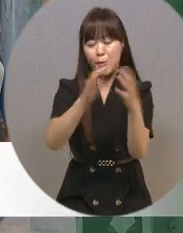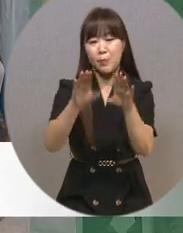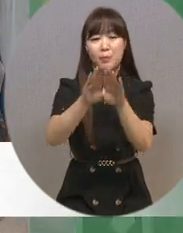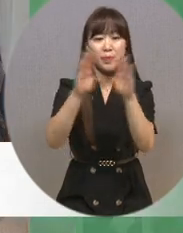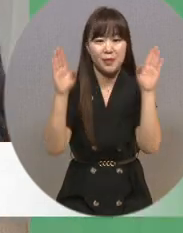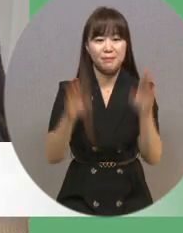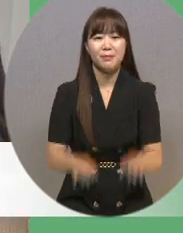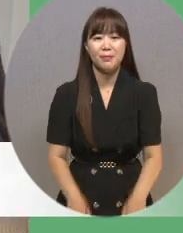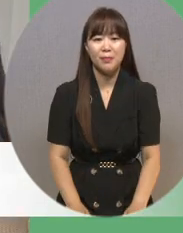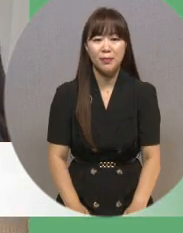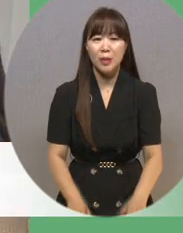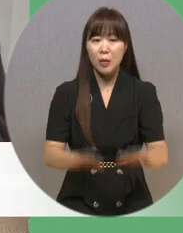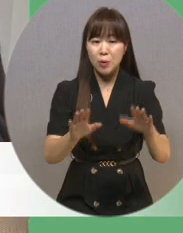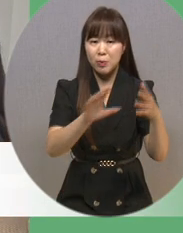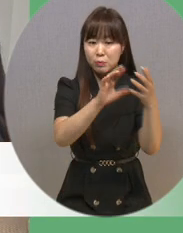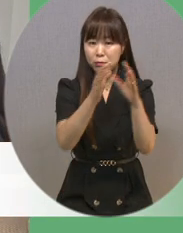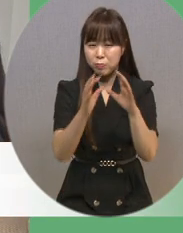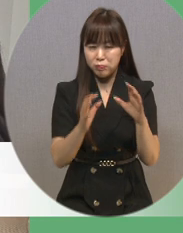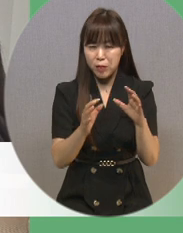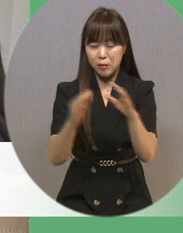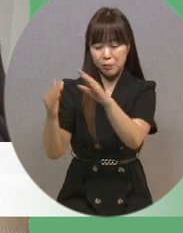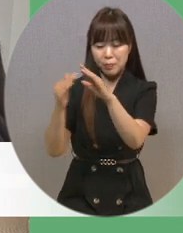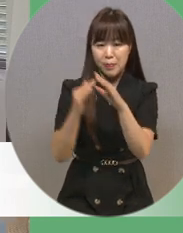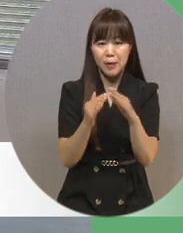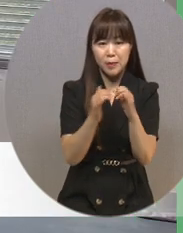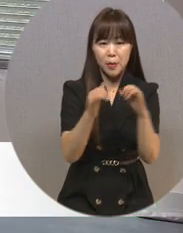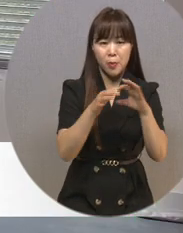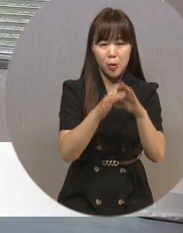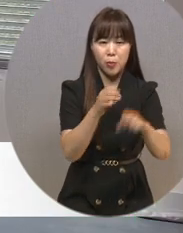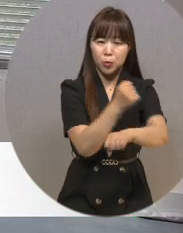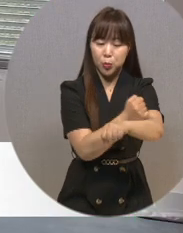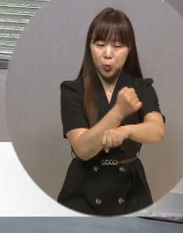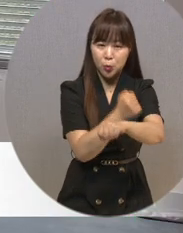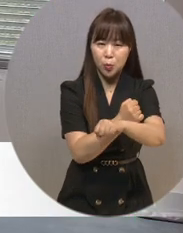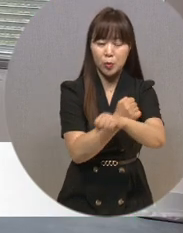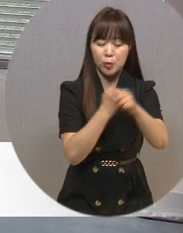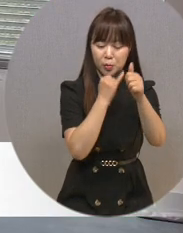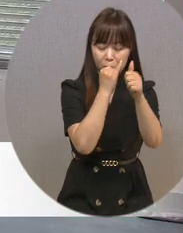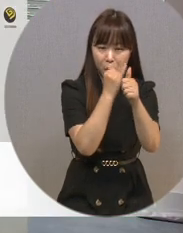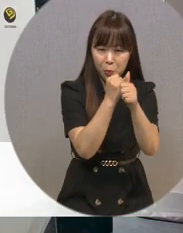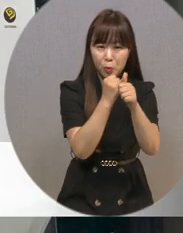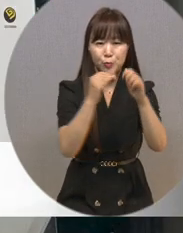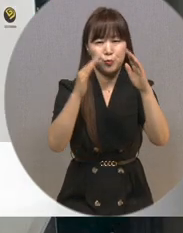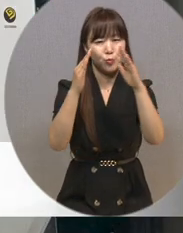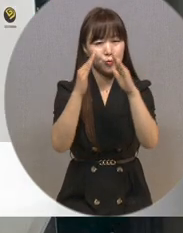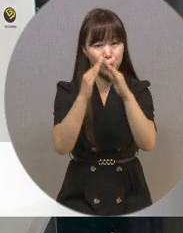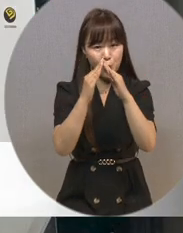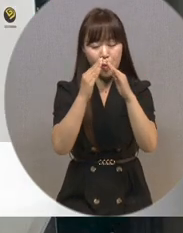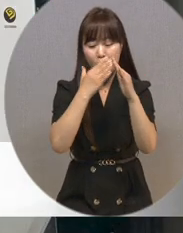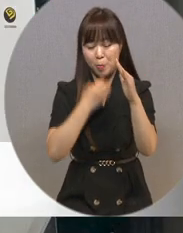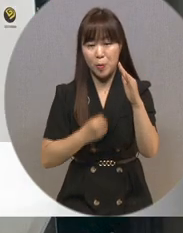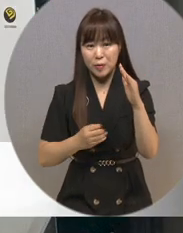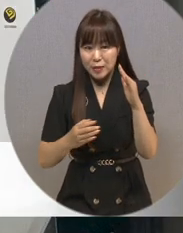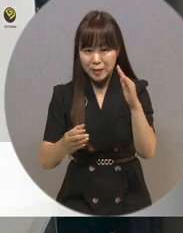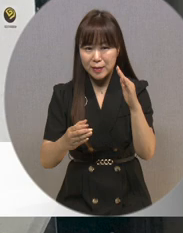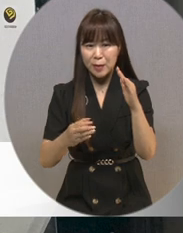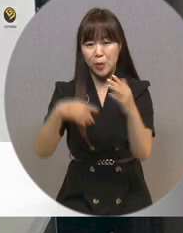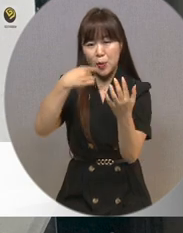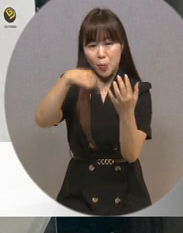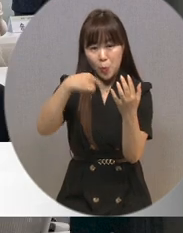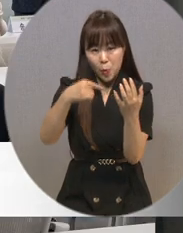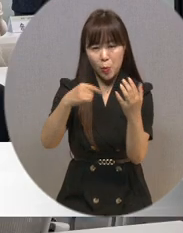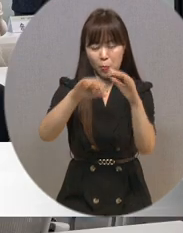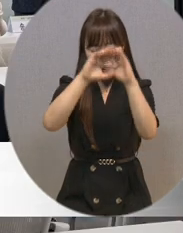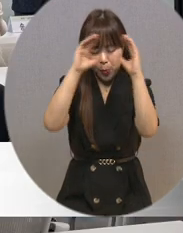개최했습니다. 이번 포럼은 이주민에 대한 노동, 결혼, 주거, 복지, 교육